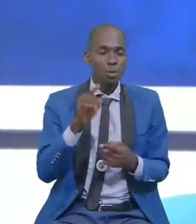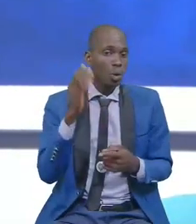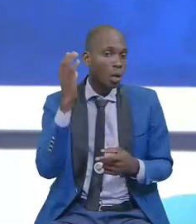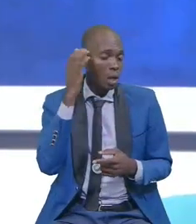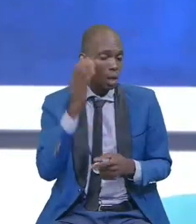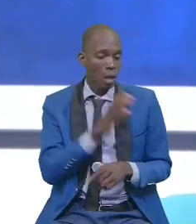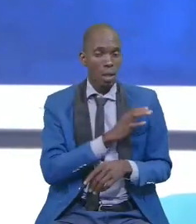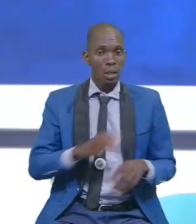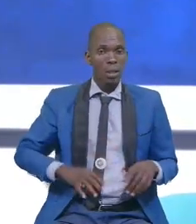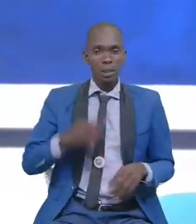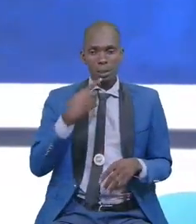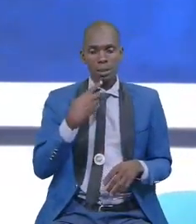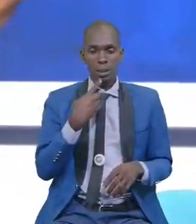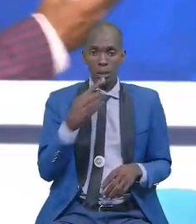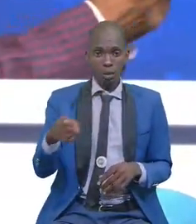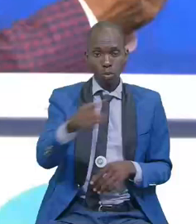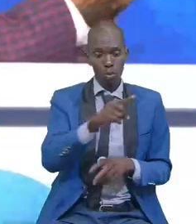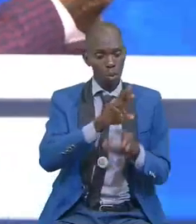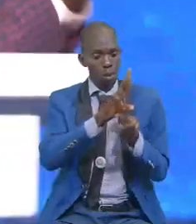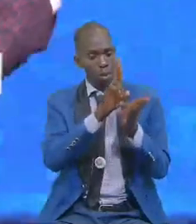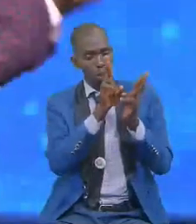Et quand tu entends Christ dire, repentez-vous.